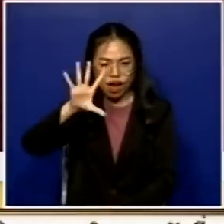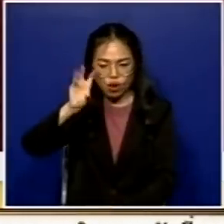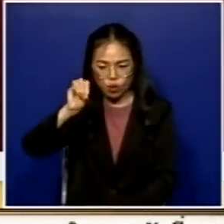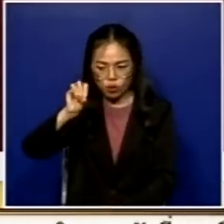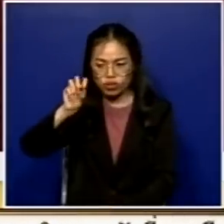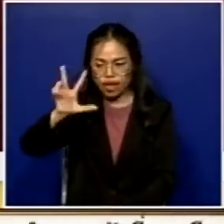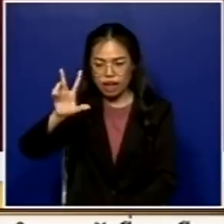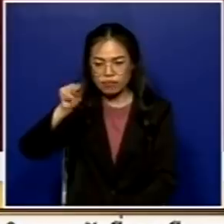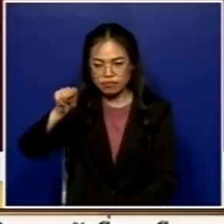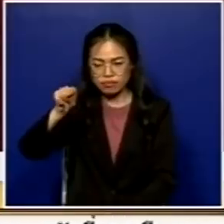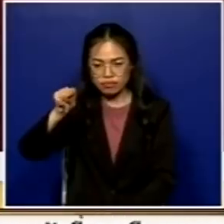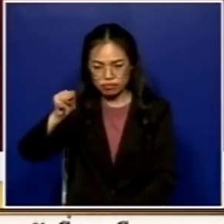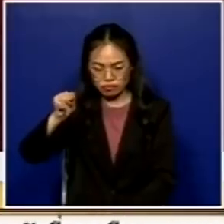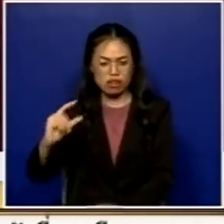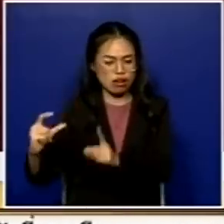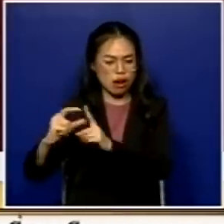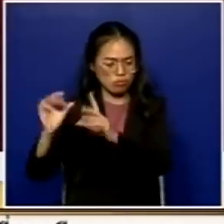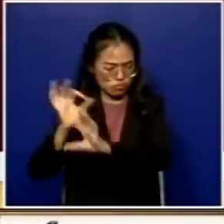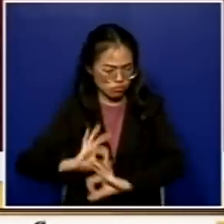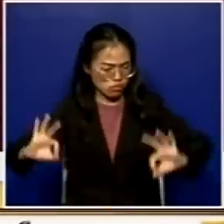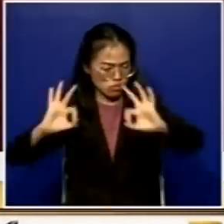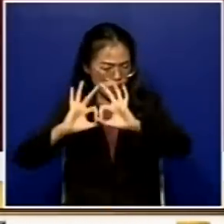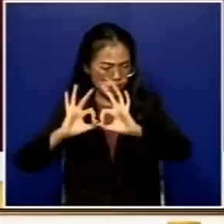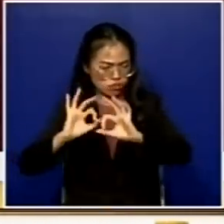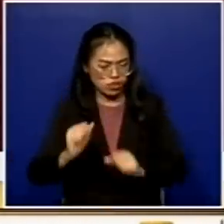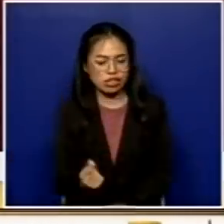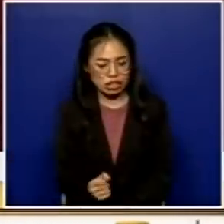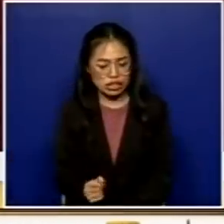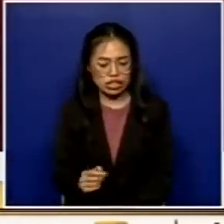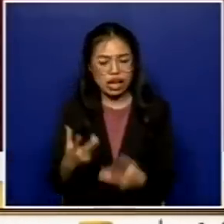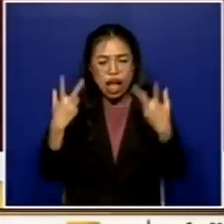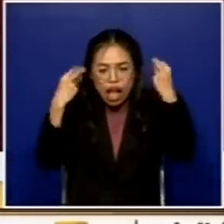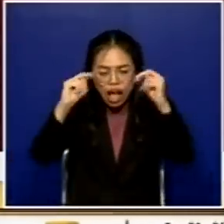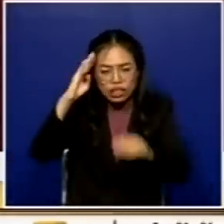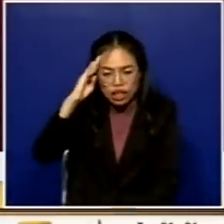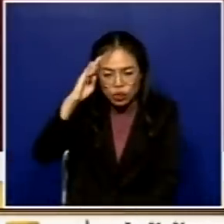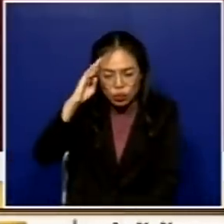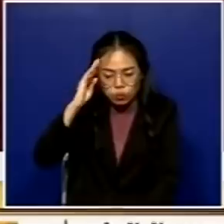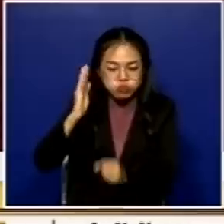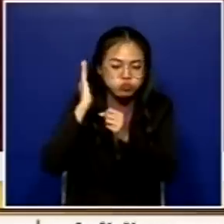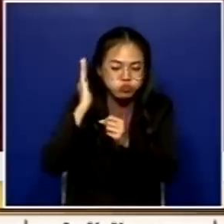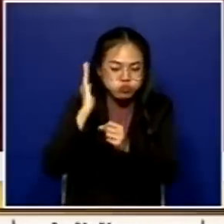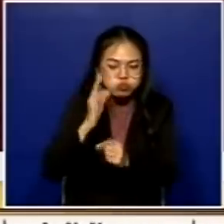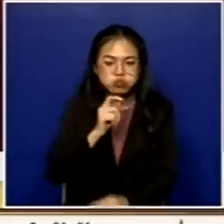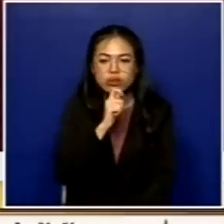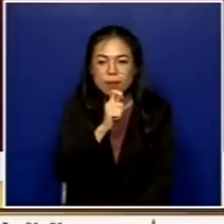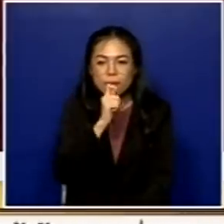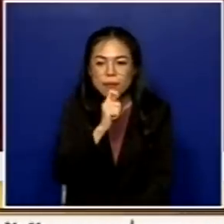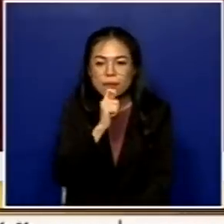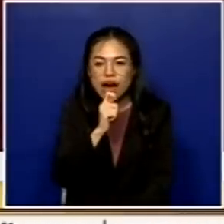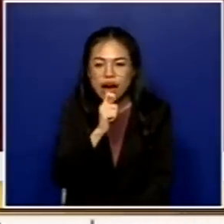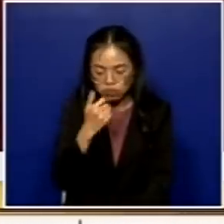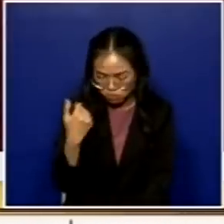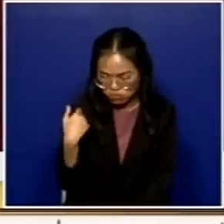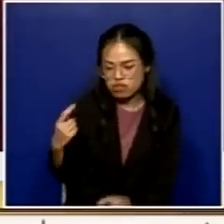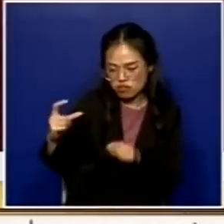สารมนชนทงปเทศไยเนี่ย ท่ยกให้สัมภาษษ์หรออะไรกแล้วแต่นะครัปากฏว่าเขาได้หิบยกเอาวาธกรรม